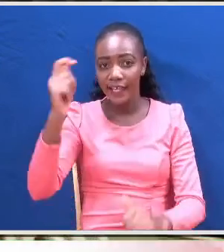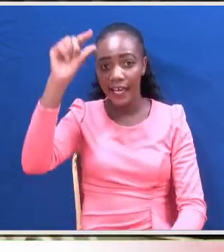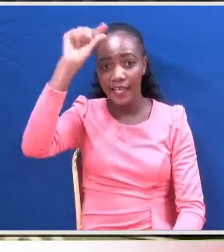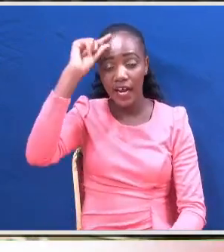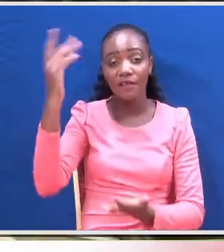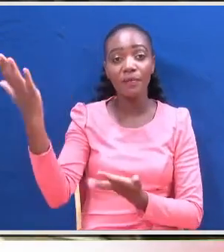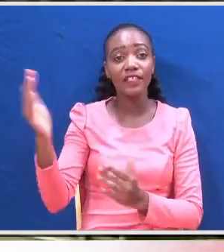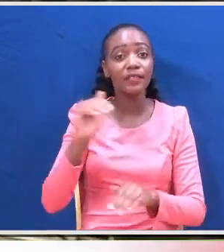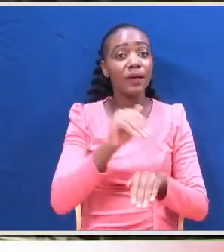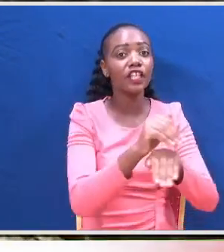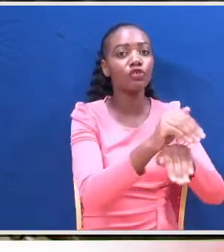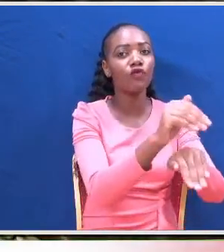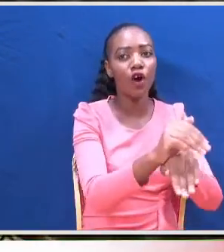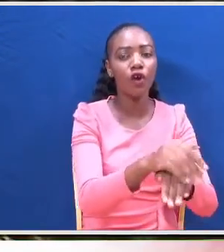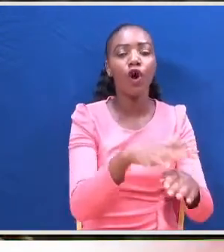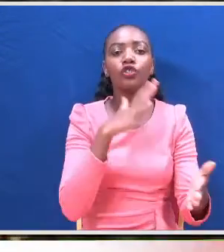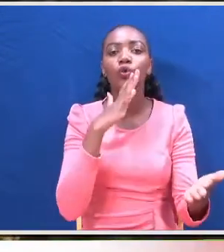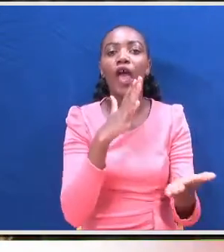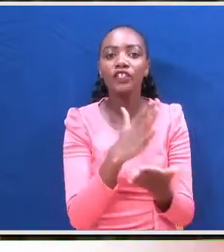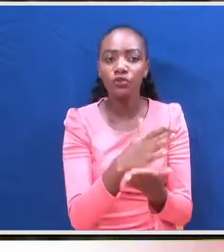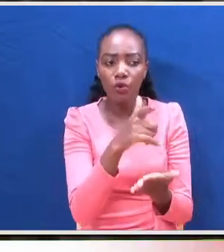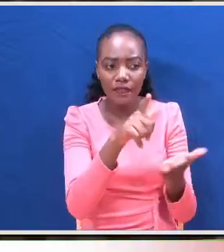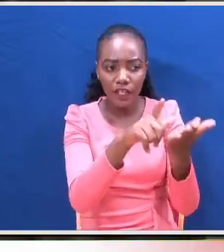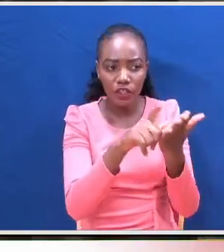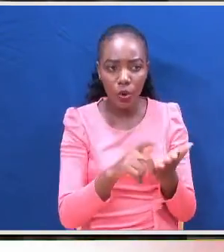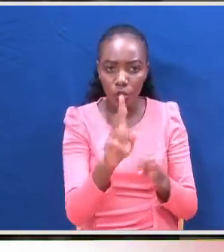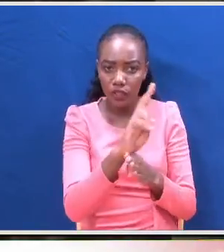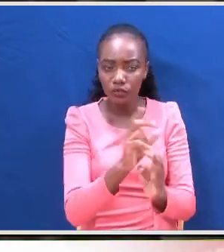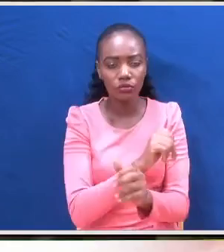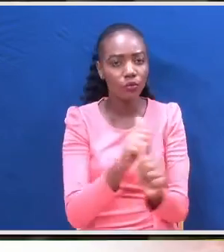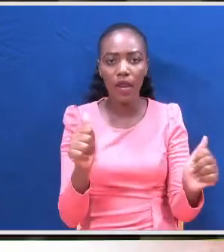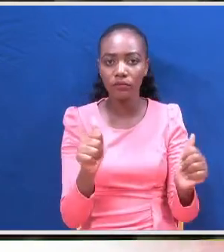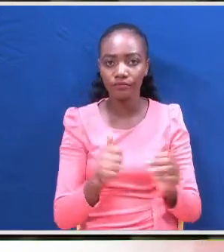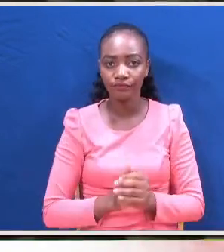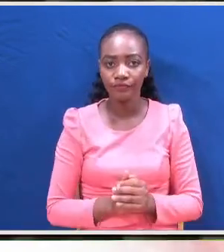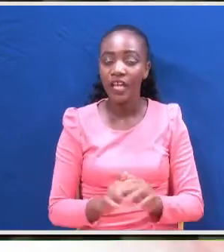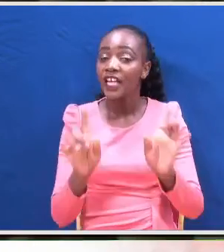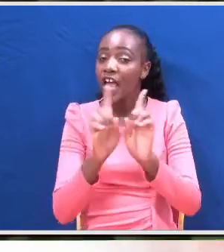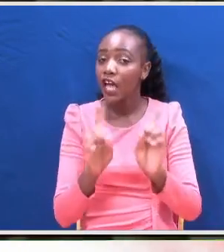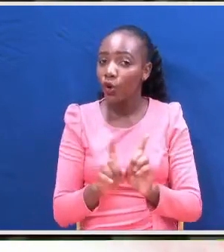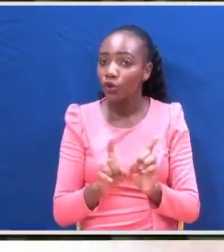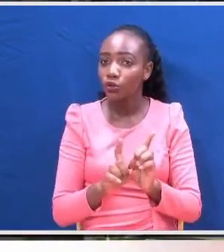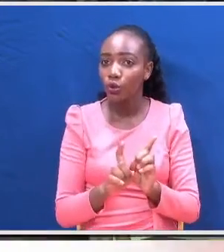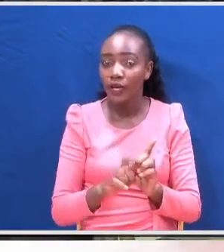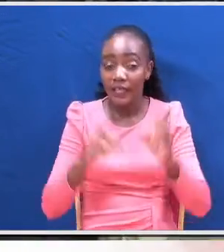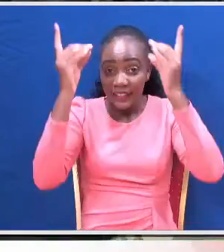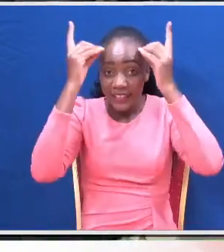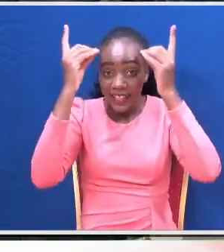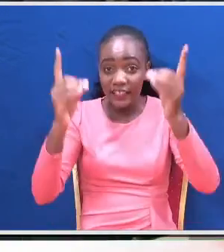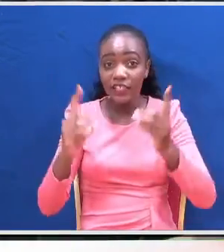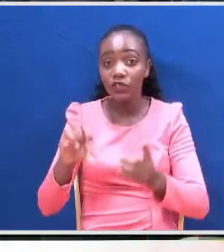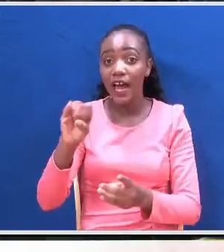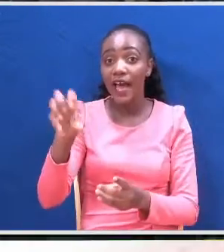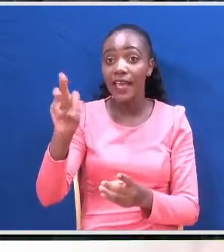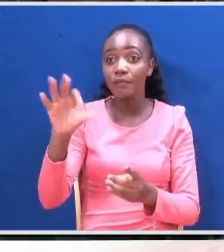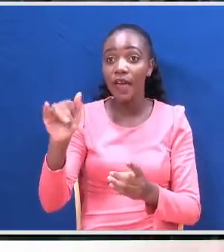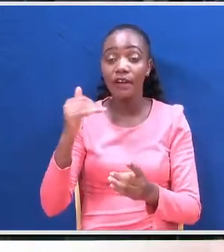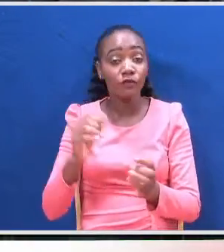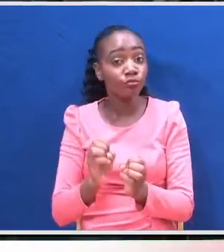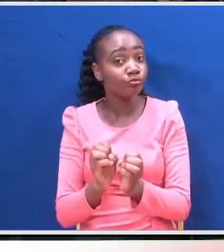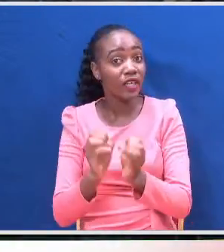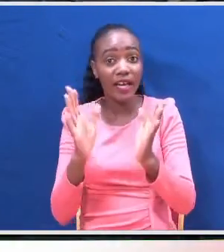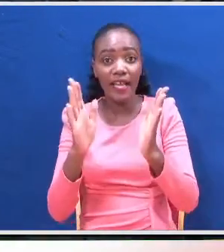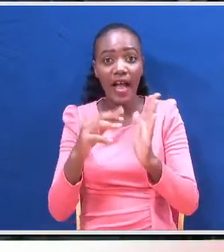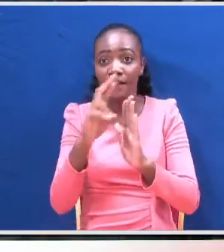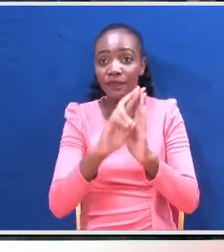itatakiwa kufuata kuhakikisha mkopo huo hautumiki visivyo. Hatua ya IMF kuweka wazi masharti hayo